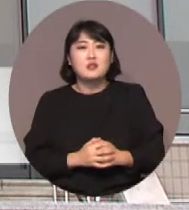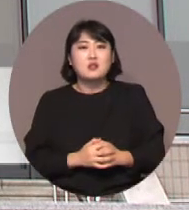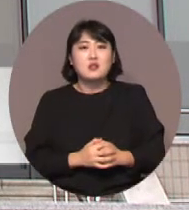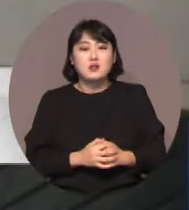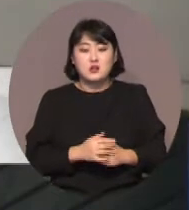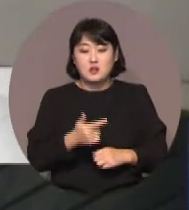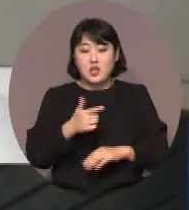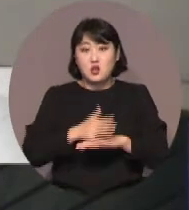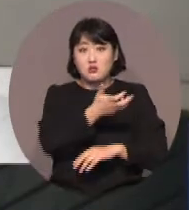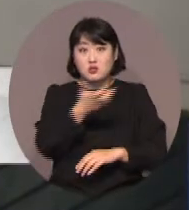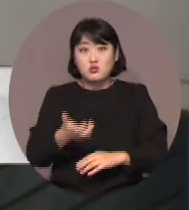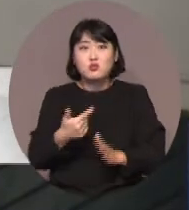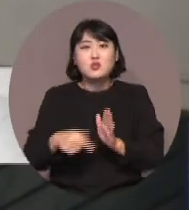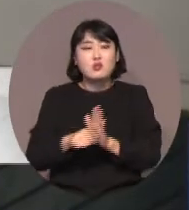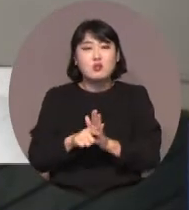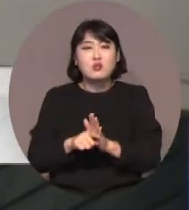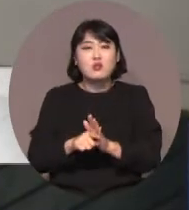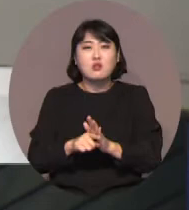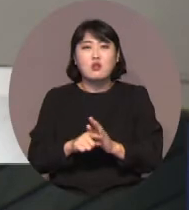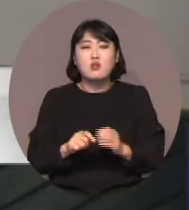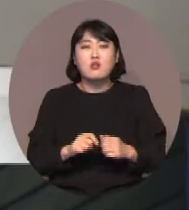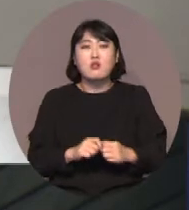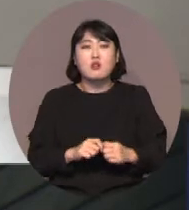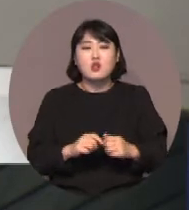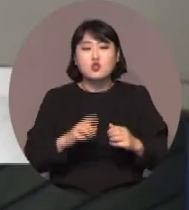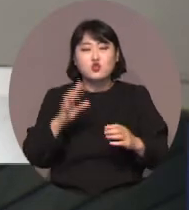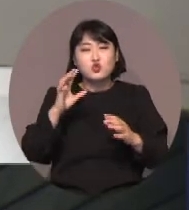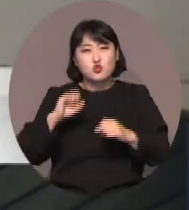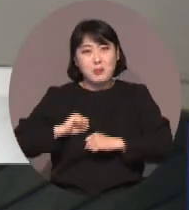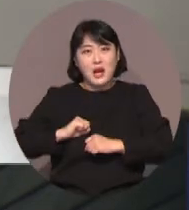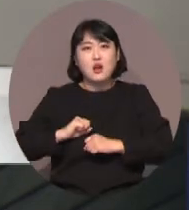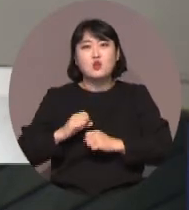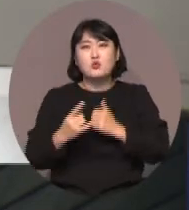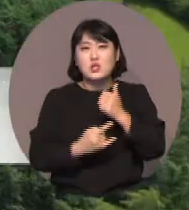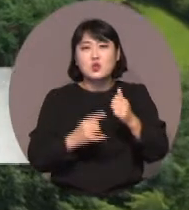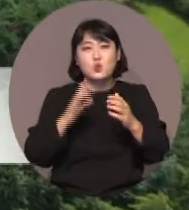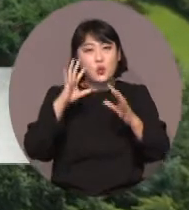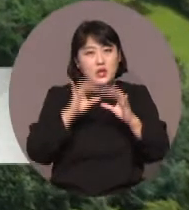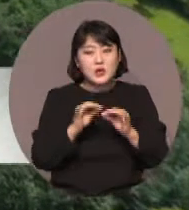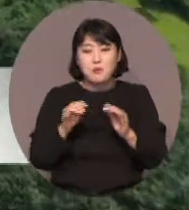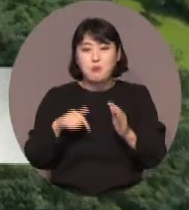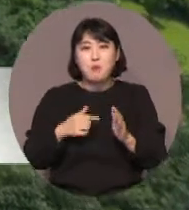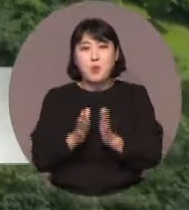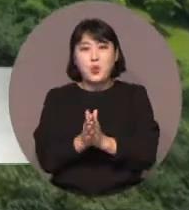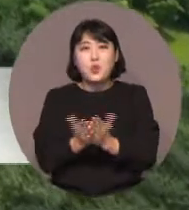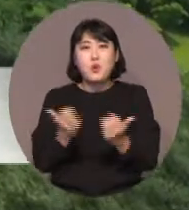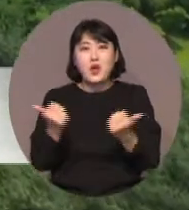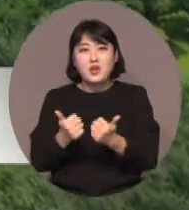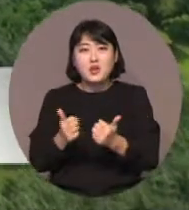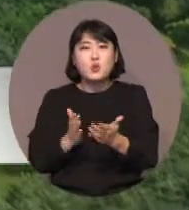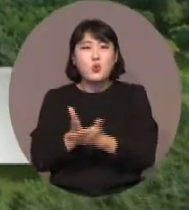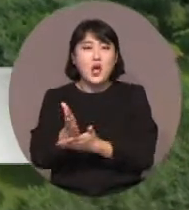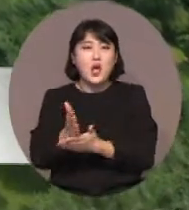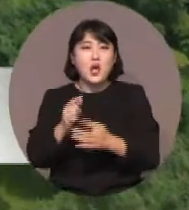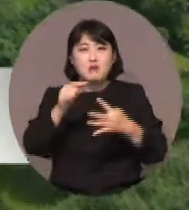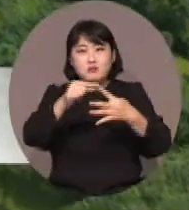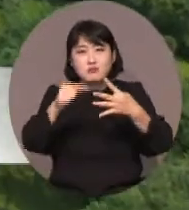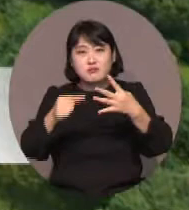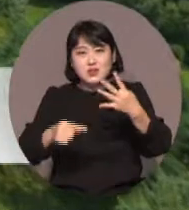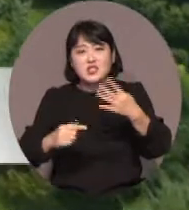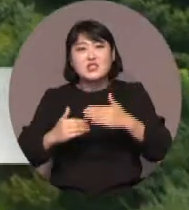예산은 국회 예결이 전체 회의와 국방위동의 보뇌의 통과 절차를 남겨두고 있으며 정부 원안대로